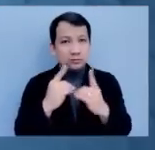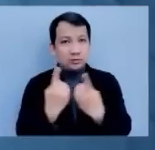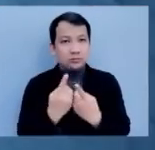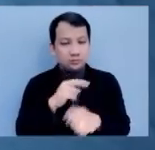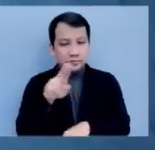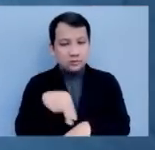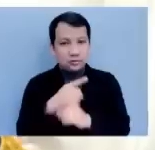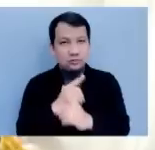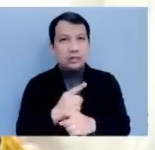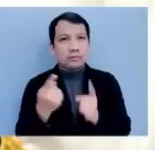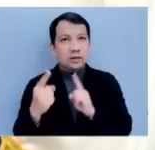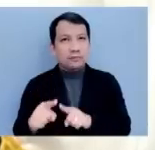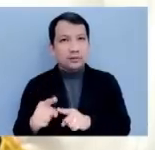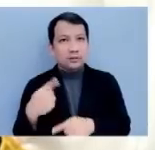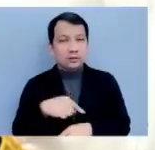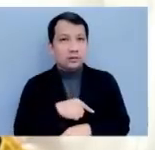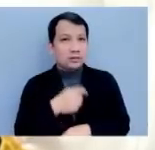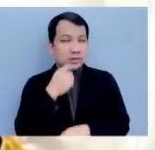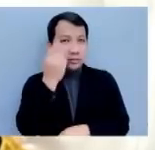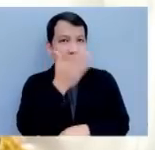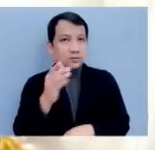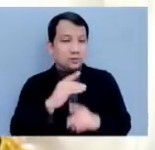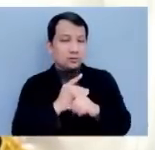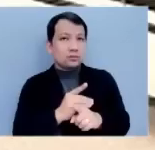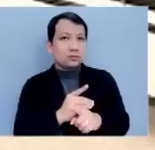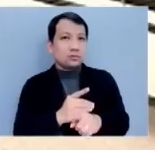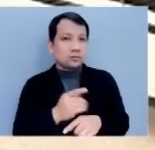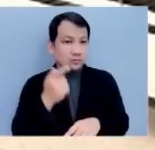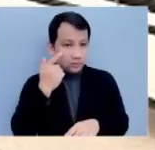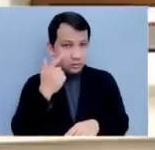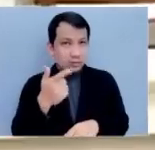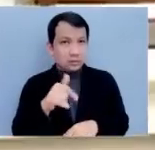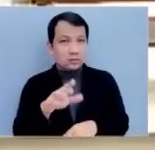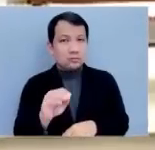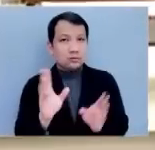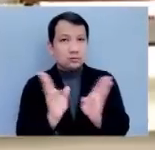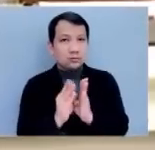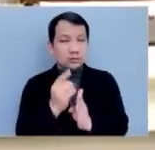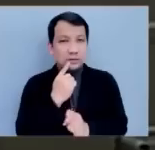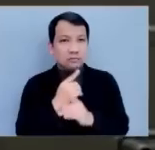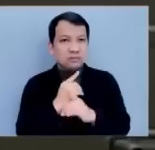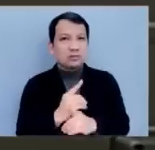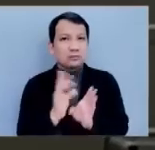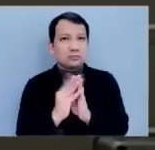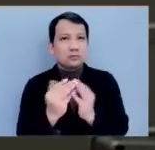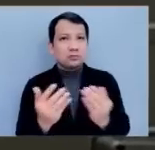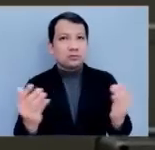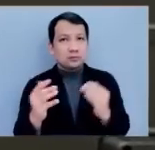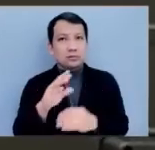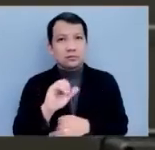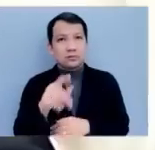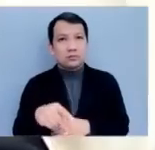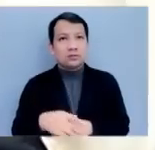anong posibleng mangyari. Kaniyakyan mismo ni Defense Secretary Gimocho Doro sa kanyang meet and greet kanina sa Defense Press Corps sa Camp Aguinaldo.